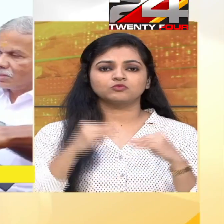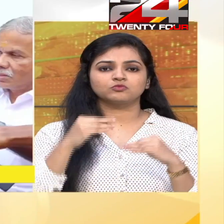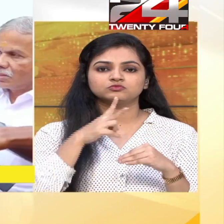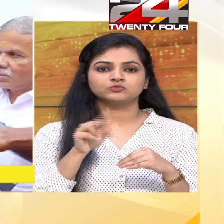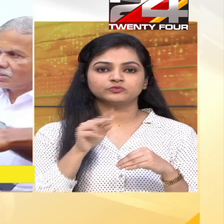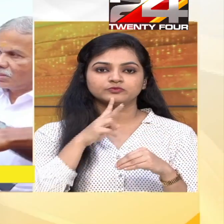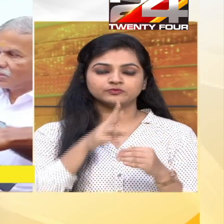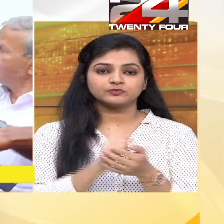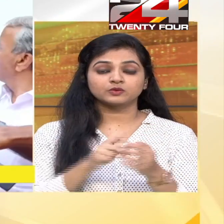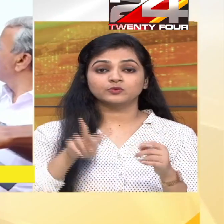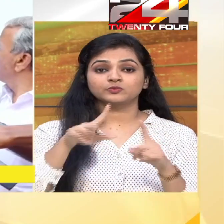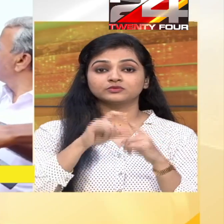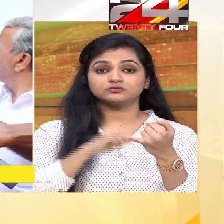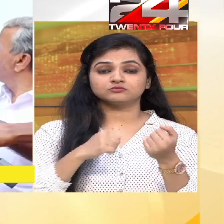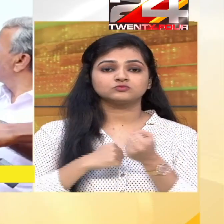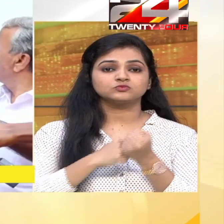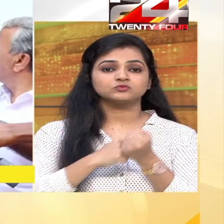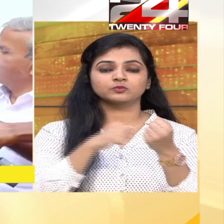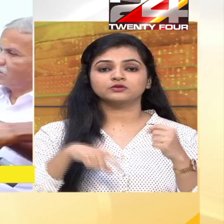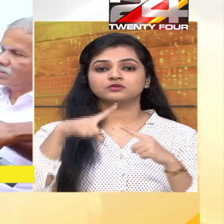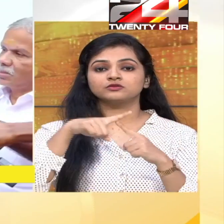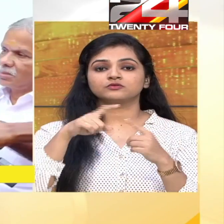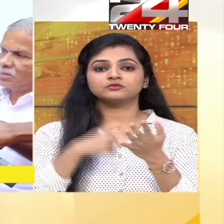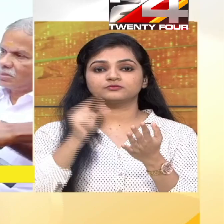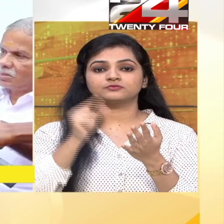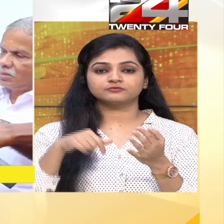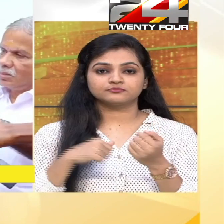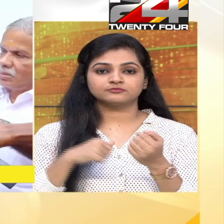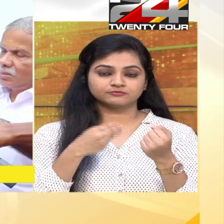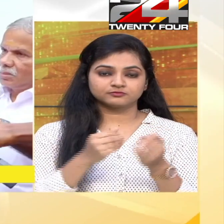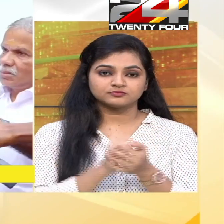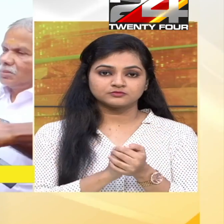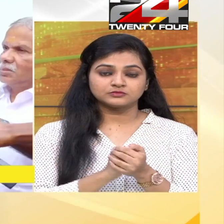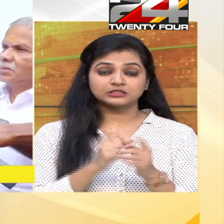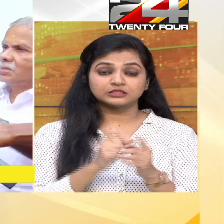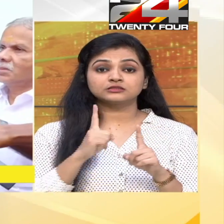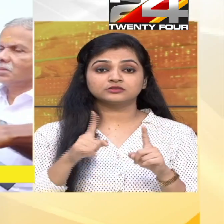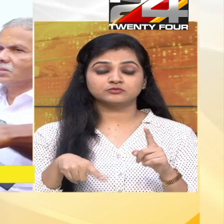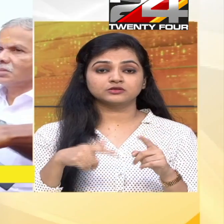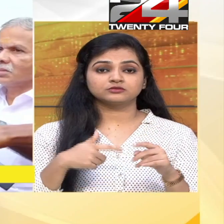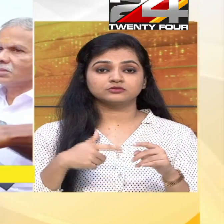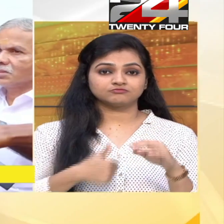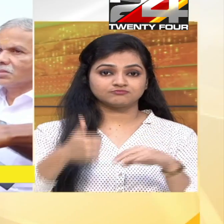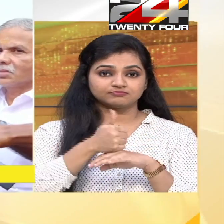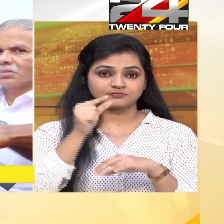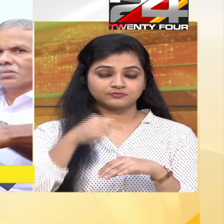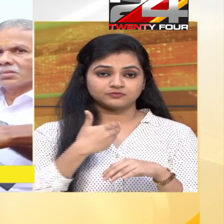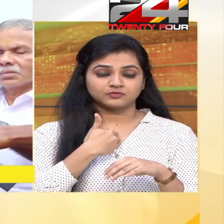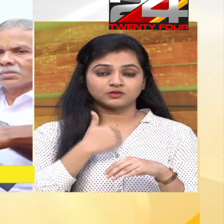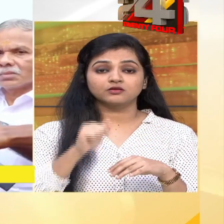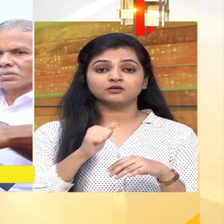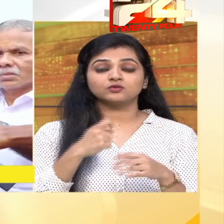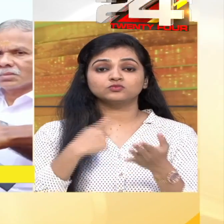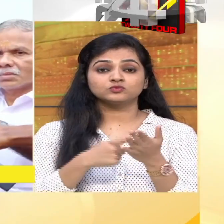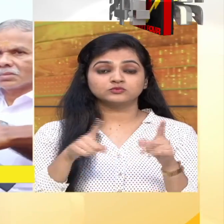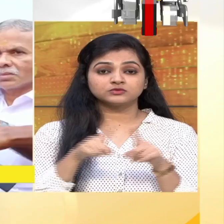അതിനിടെ VD സതീശനെ പിന്തുണച്ച് തിരുവഞ്ചൂർ രാധാകൃഷ്ണൻ രംഗത്തെത്തി. അച്ചടക്ക സമിതിയുടെ ചെയർമാൻ എന്നുള്ളതല്ലേ ഇതിൽ എനിക്ക് എടുക്കാൻ കഴിയുന്നത്. ഭരണഘടനാപരമായി